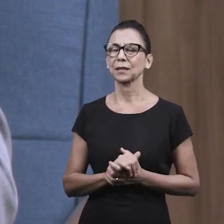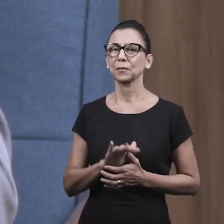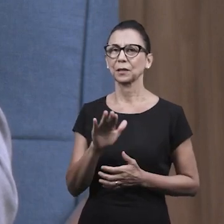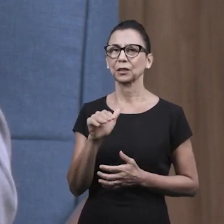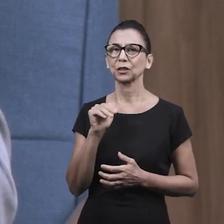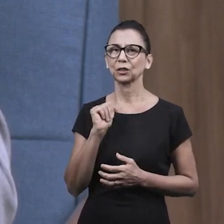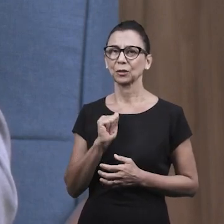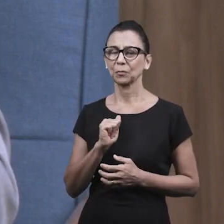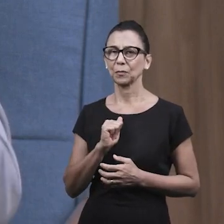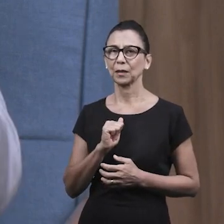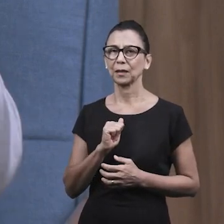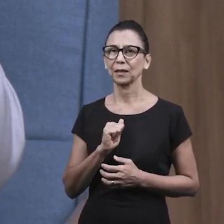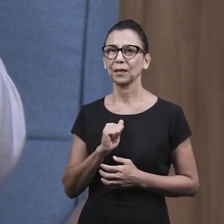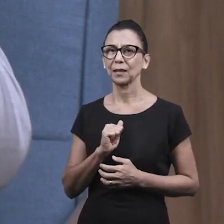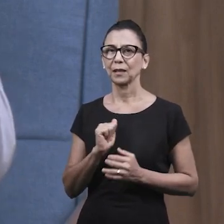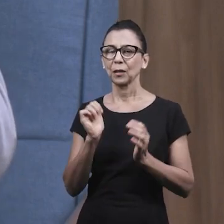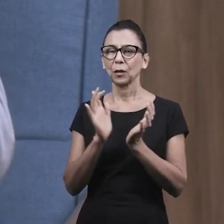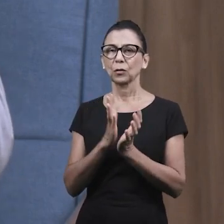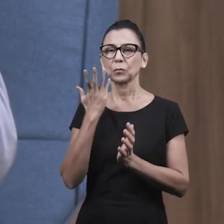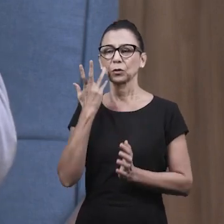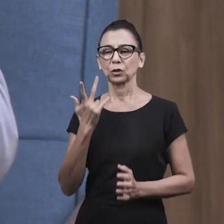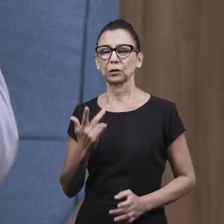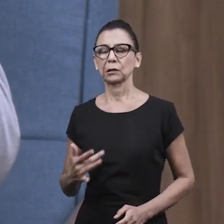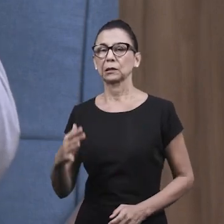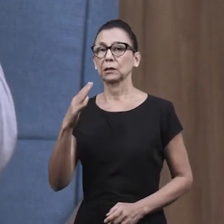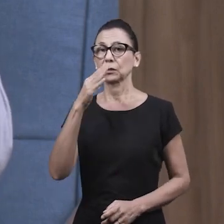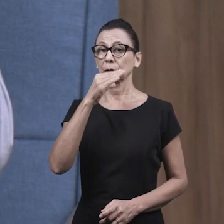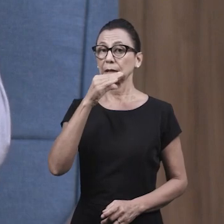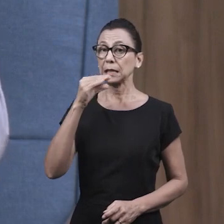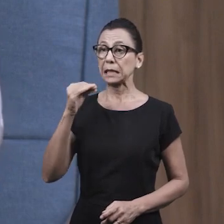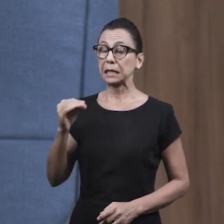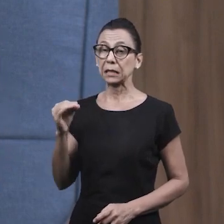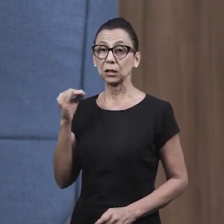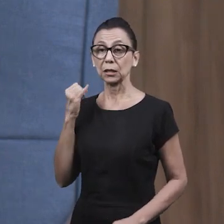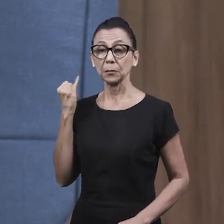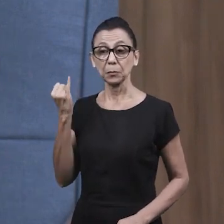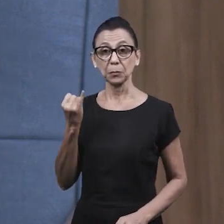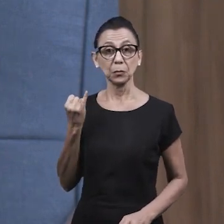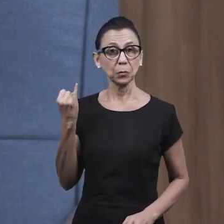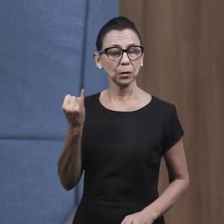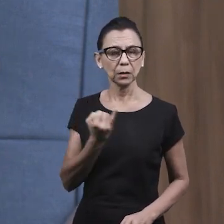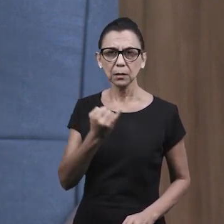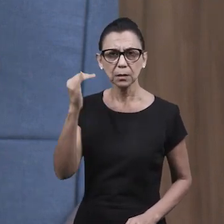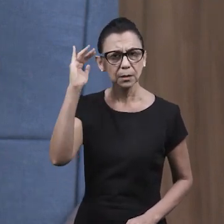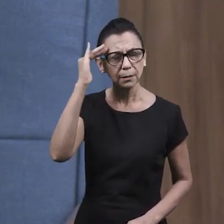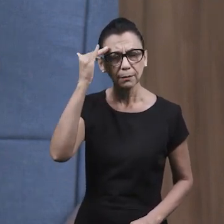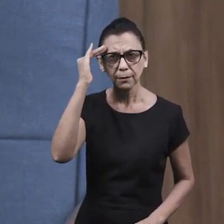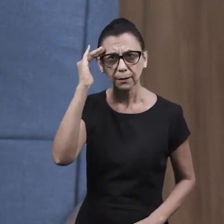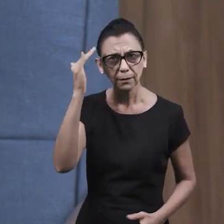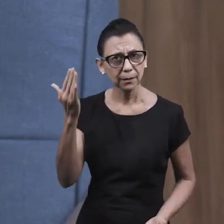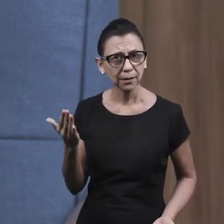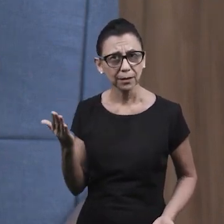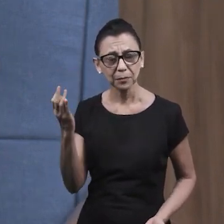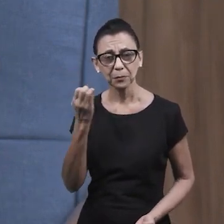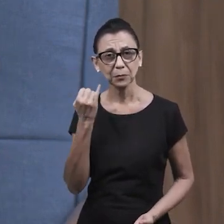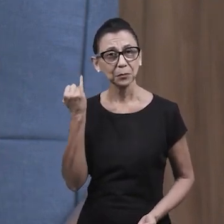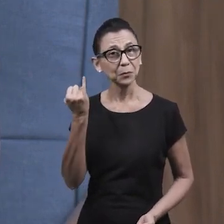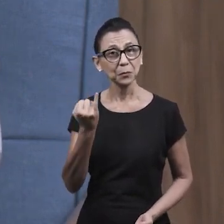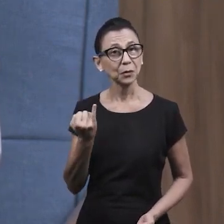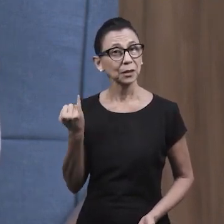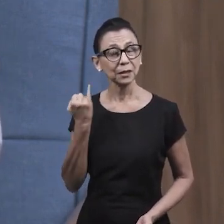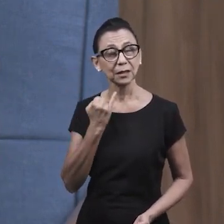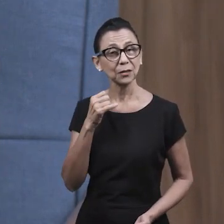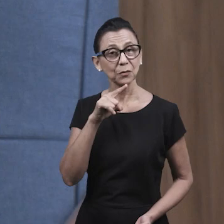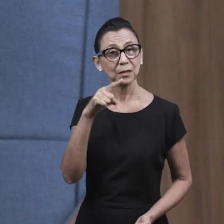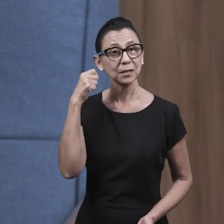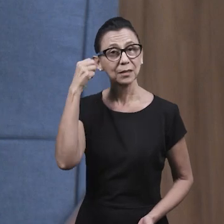dernier pour appeler le volet de l'étude pour les enfants, intermédiaires et adolescents. Je reprends aujourd'hui car c'est très important de comprendre cela. C'est très